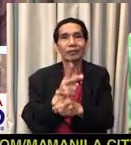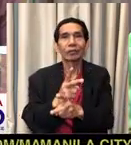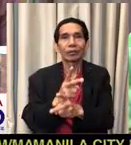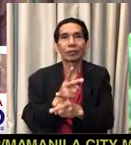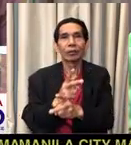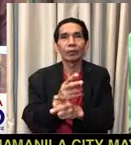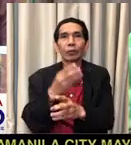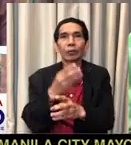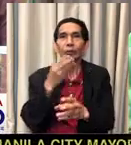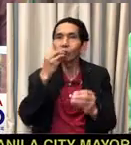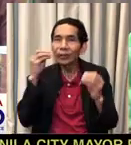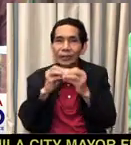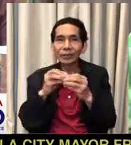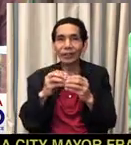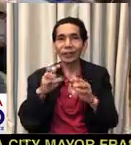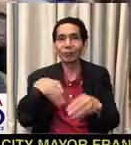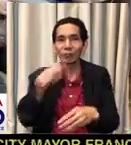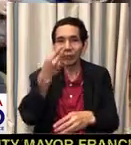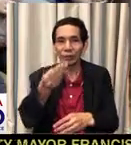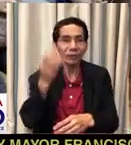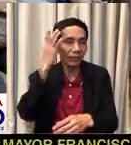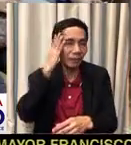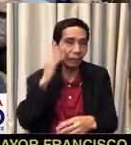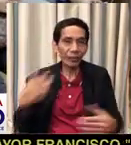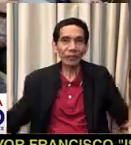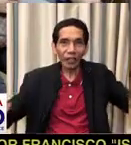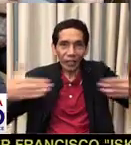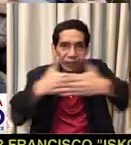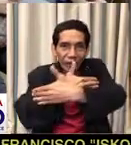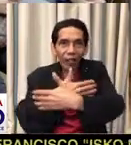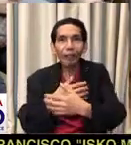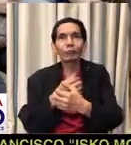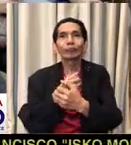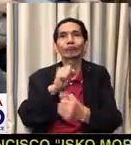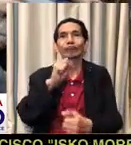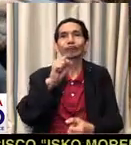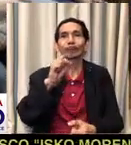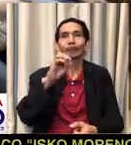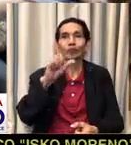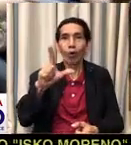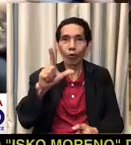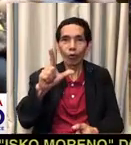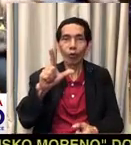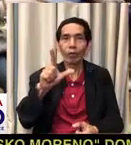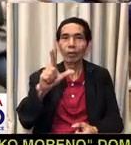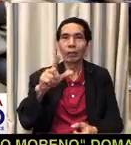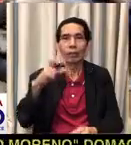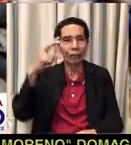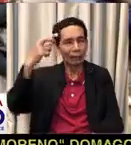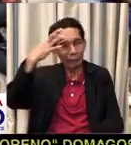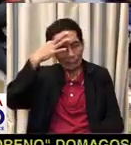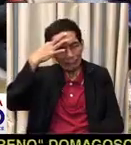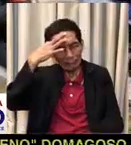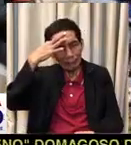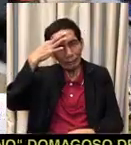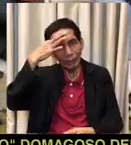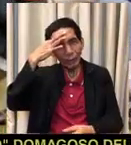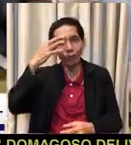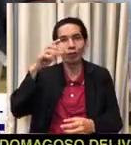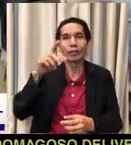Puro kispirin ang abutin mo, saka yakap sun. Pagka masakit ang ulo mo, tugmolo